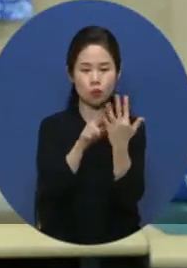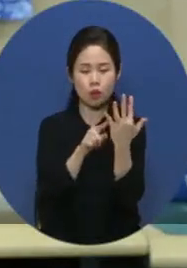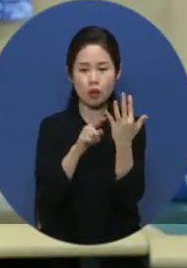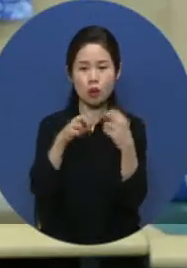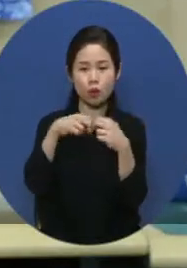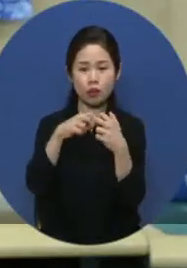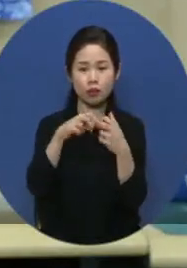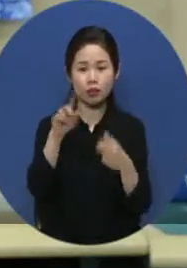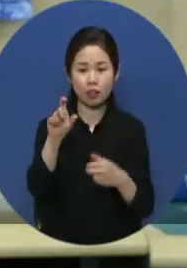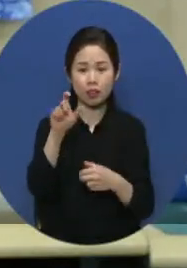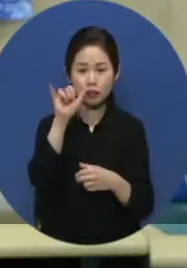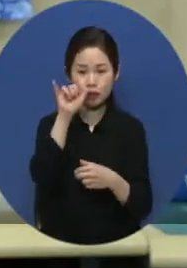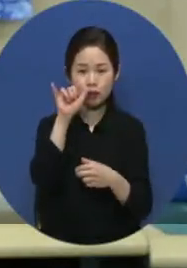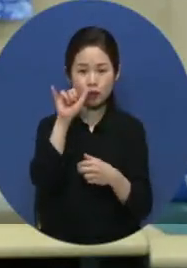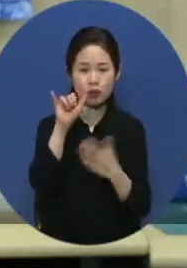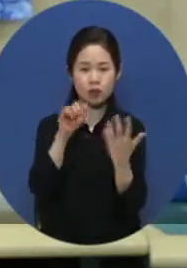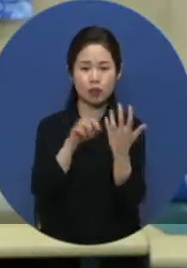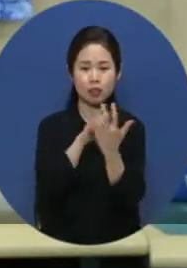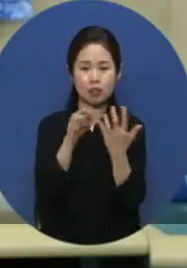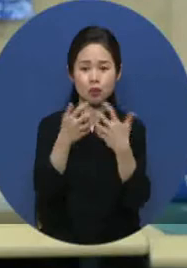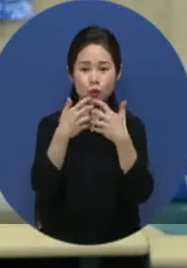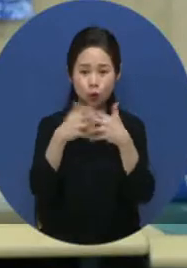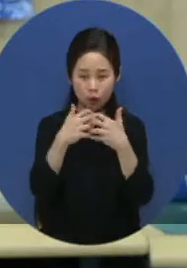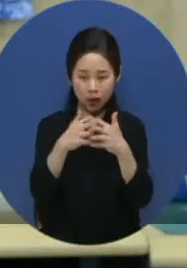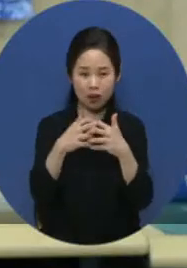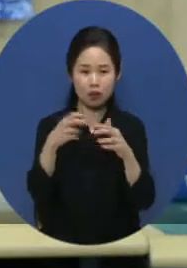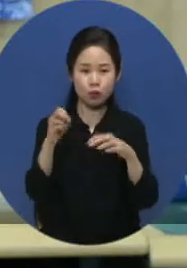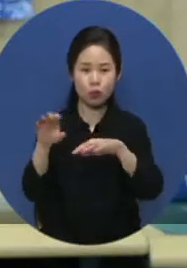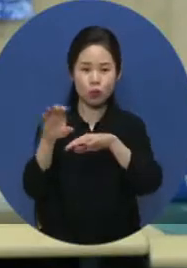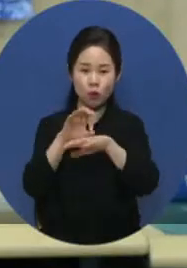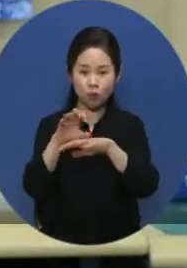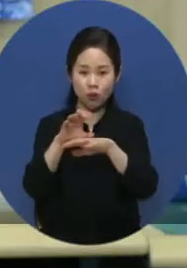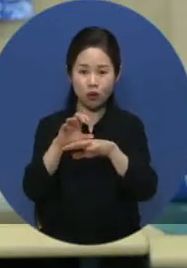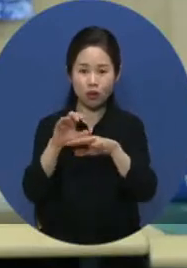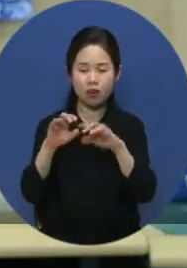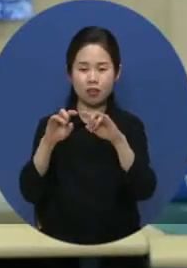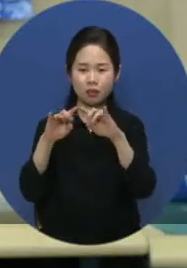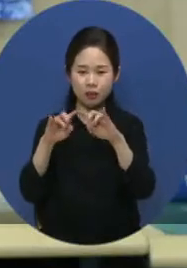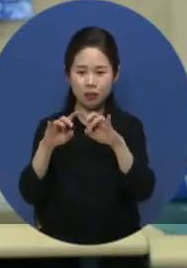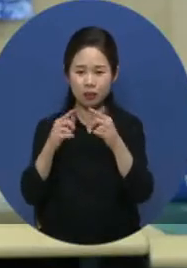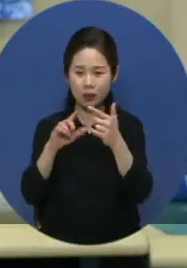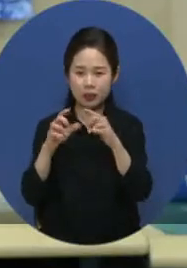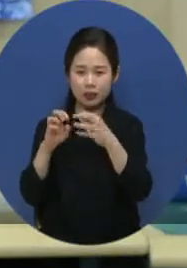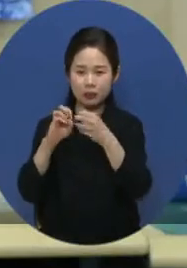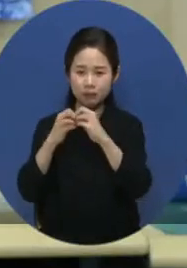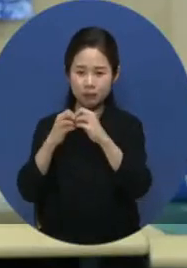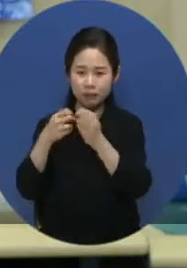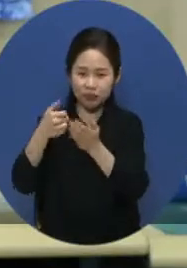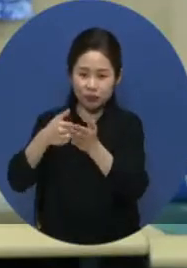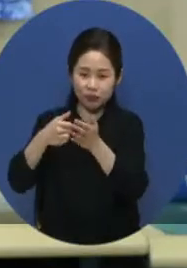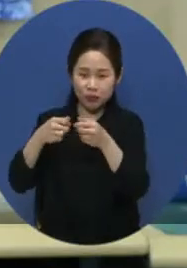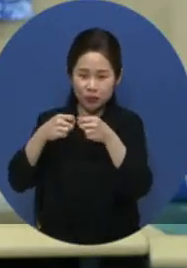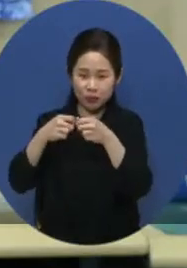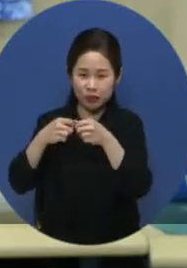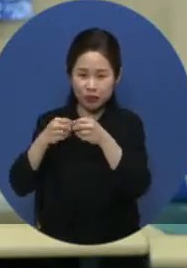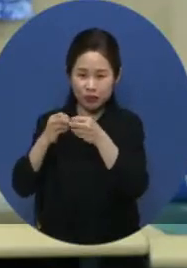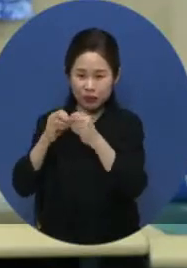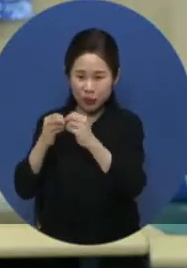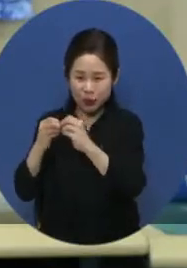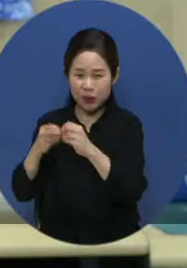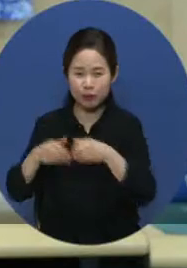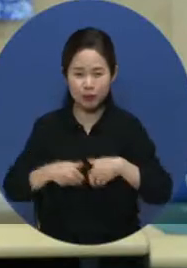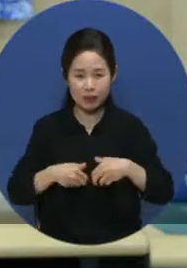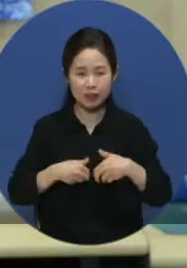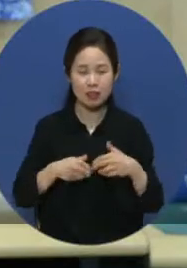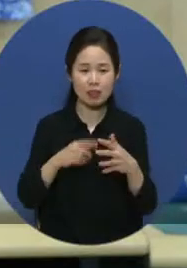이걸 조립하는 거는 정말 기계공학적인 부분과 이제 컴퓨터 전자공학 쪽 부분에 이제 부품들을 조립하는 과정이죠. 그래서 손가락들은 개별